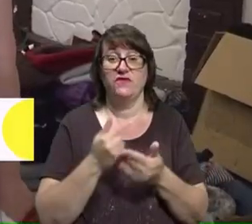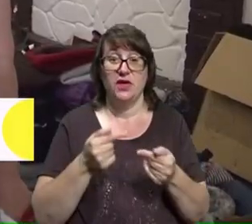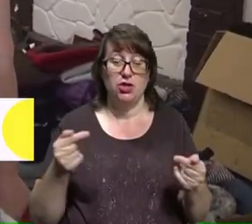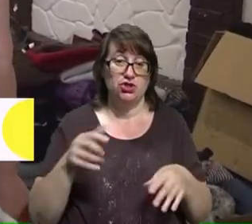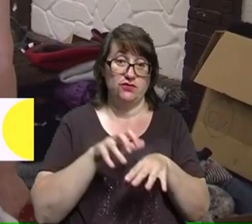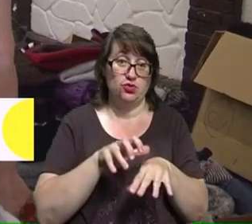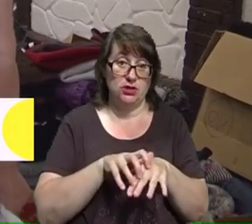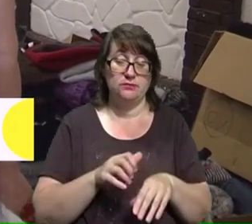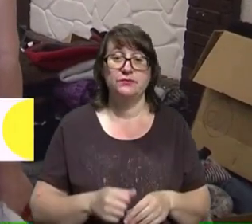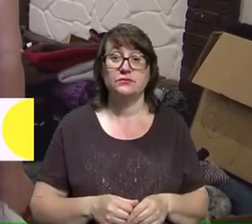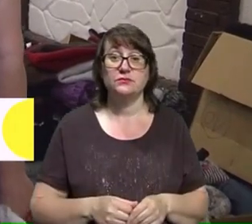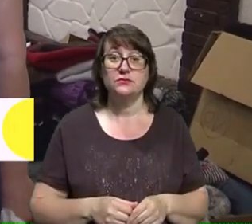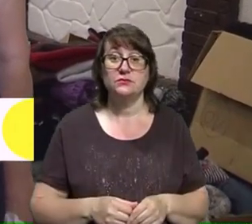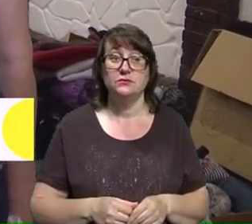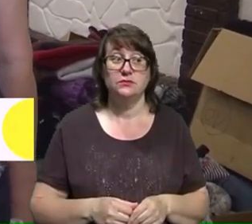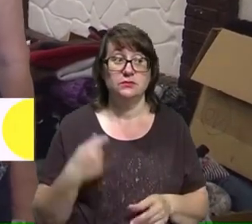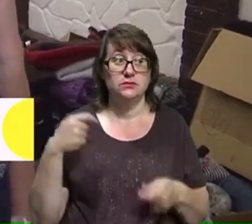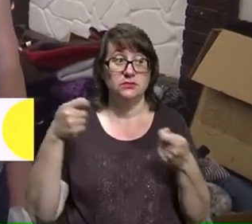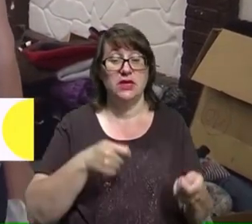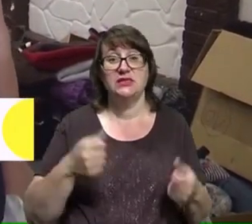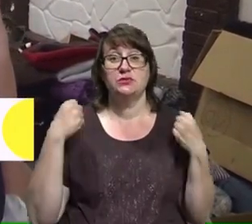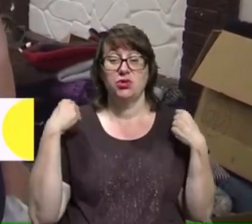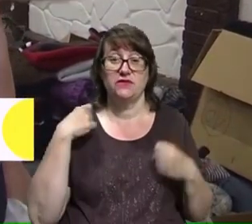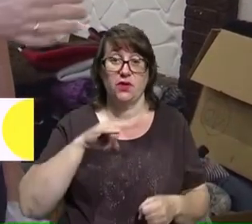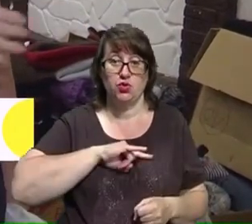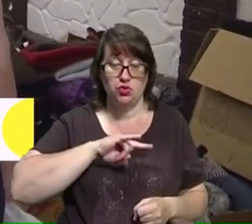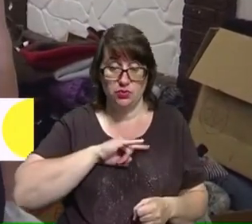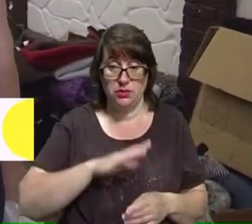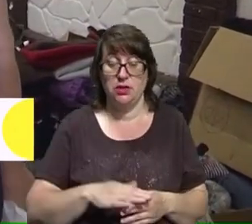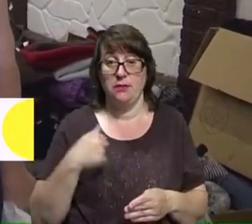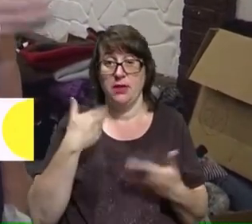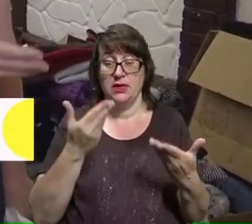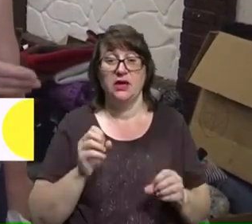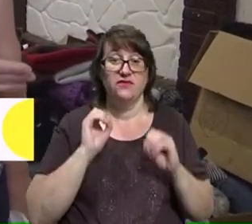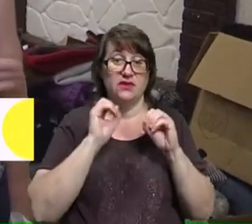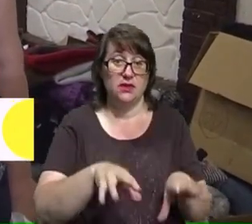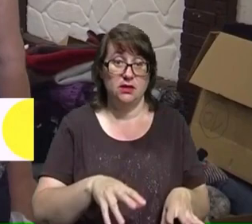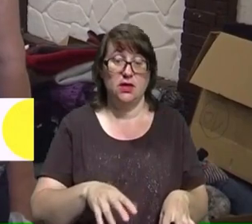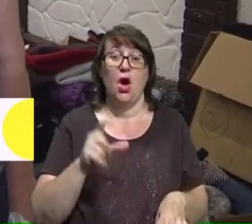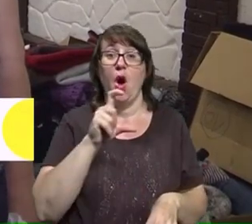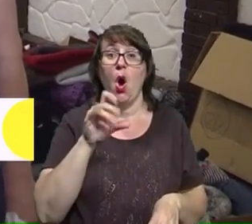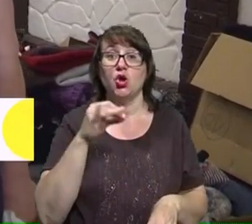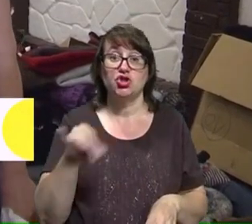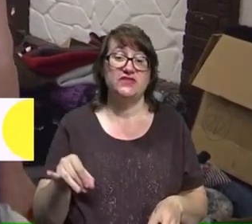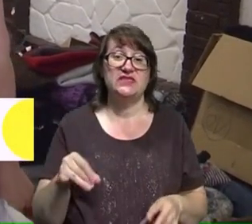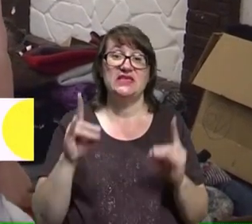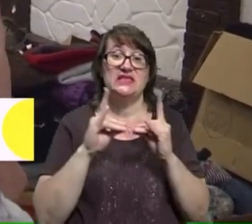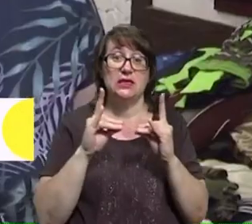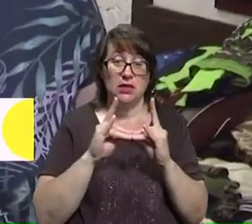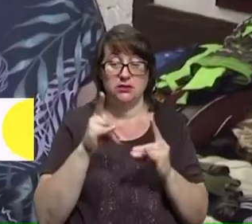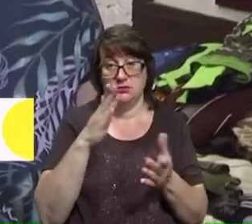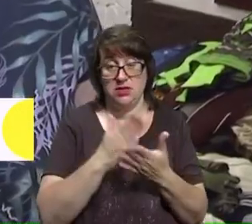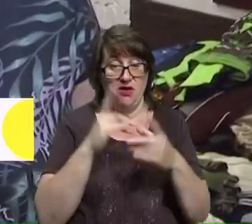Принесли нам спортивні костюми. Привезли нам спортивні костюми, ми їх віддали у Хорошівський інтернат. Там є фотозвіт, діти